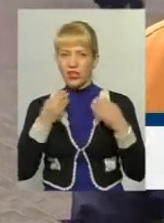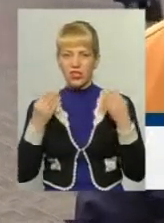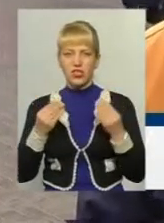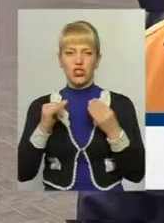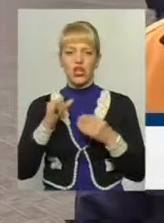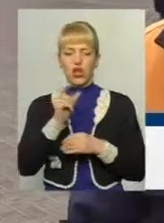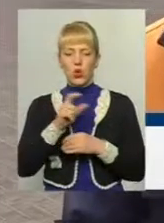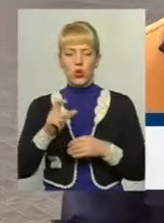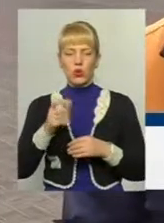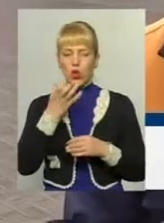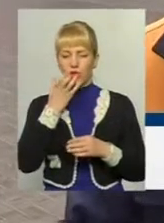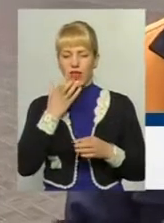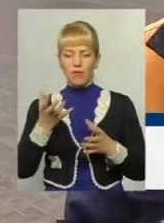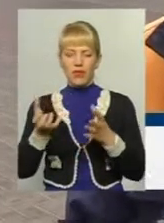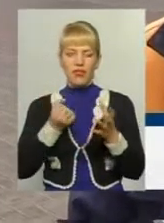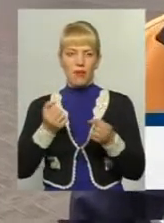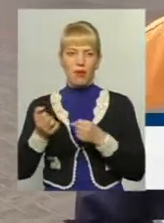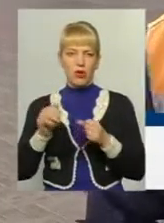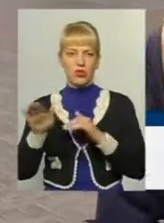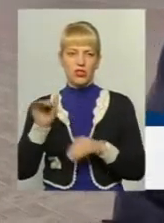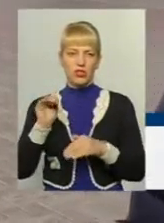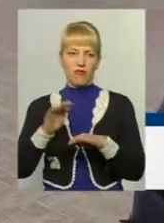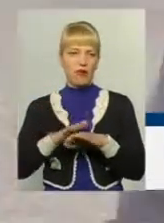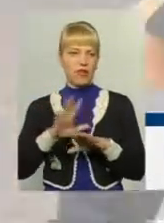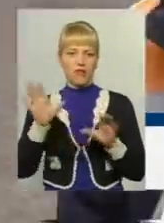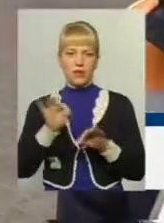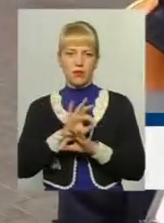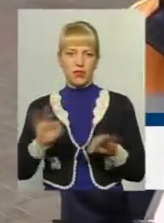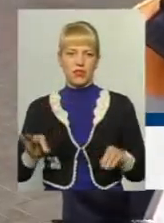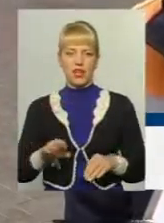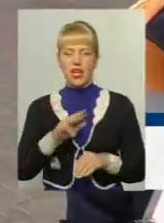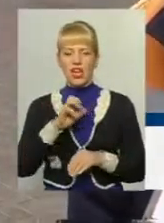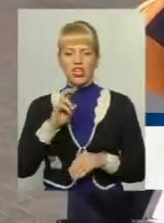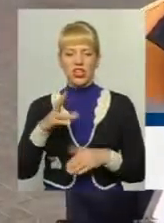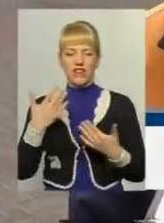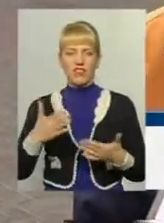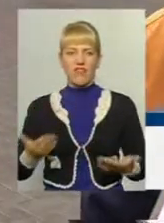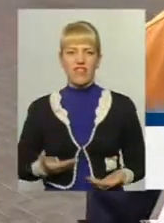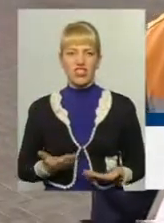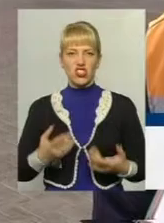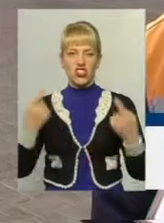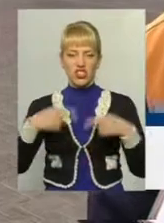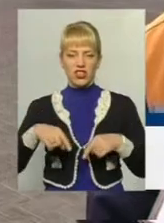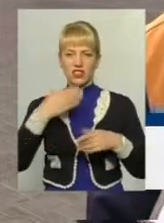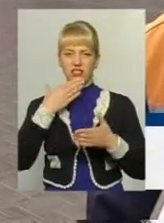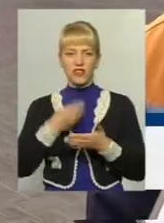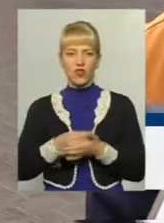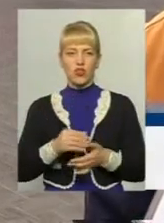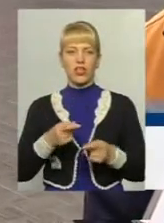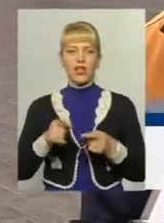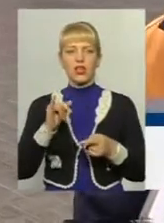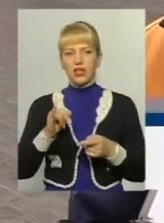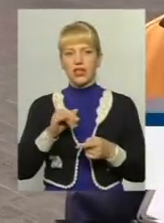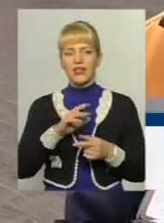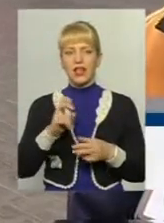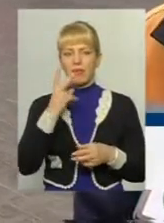дуже багато роботи. ЖЕКи вже віджили своє, вже все. А ОСББ, бачите, як тільки йде ОСББ, так зразу